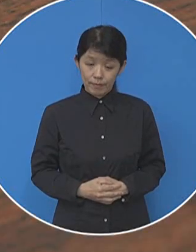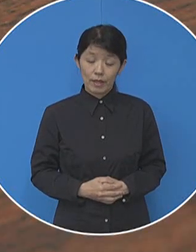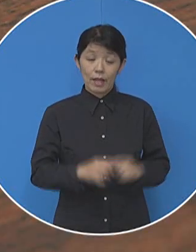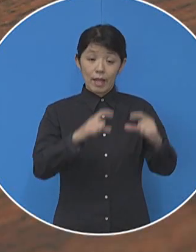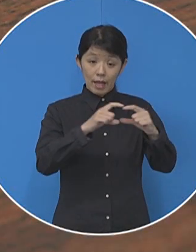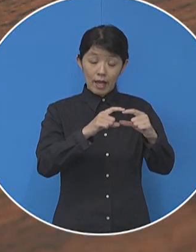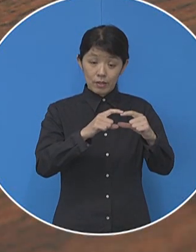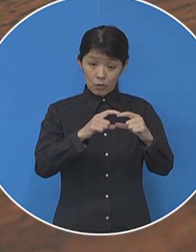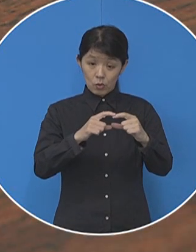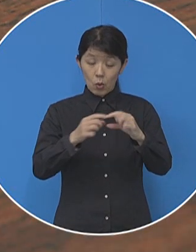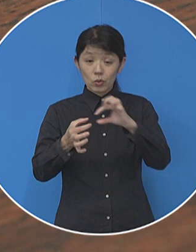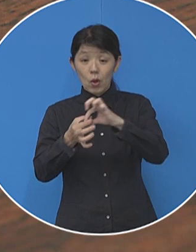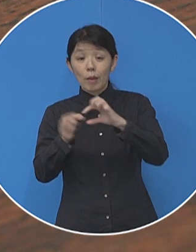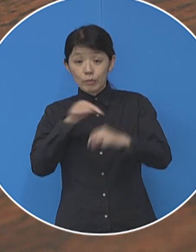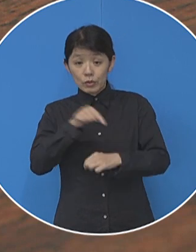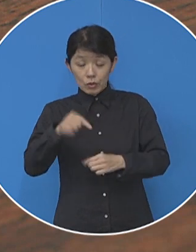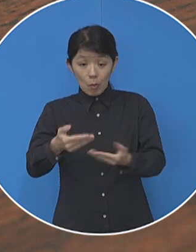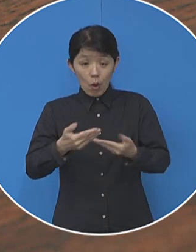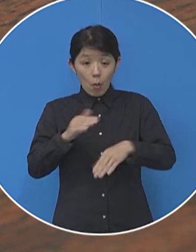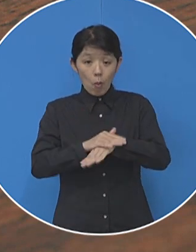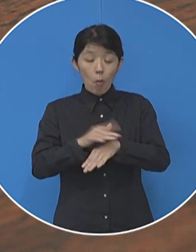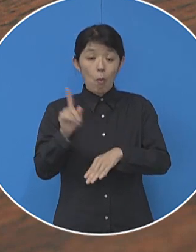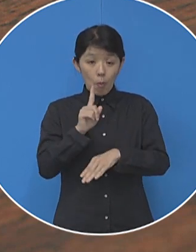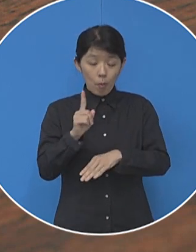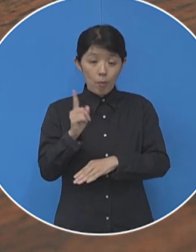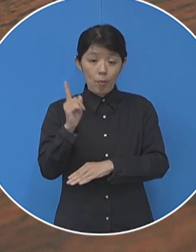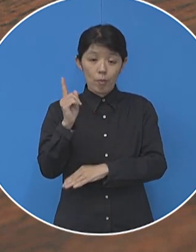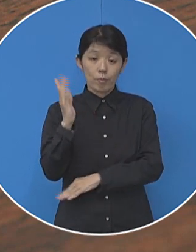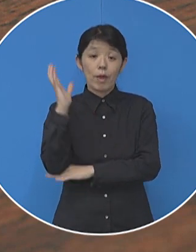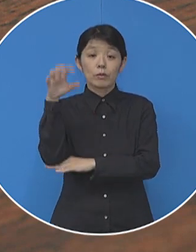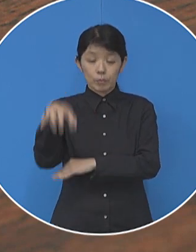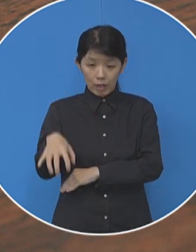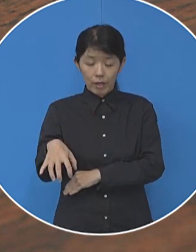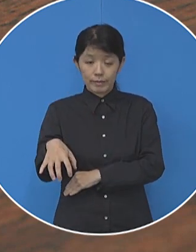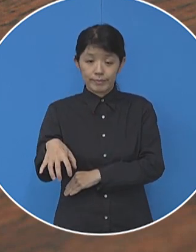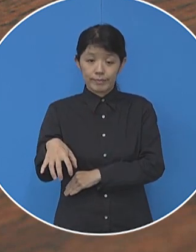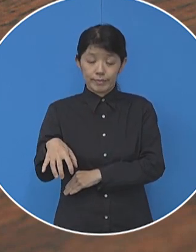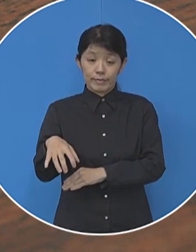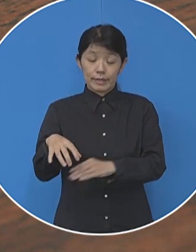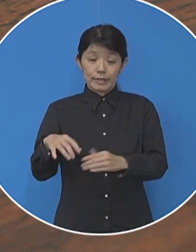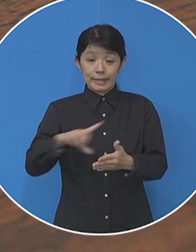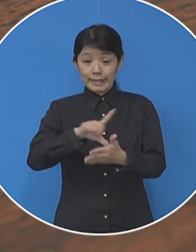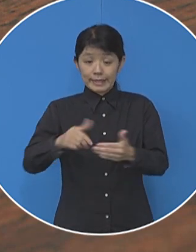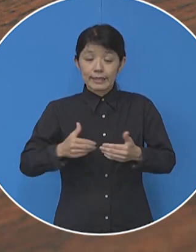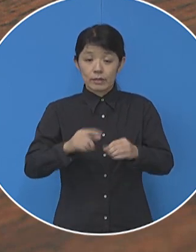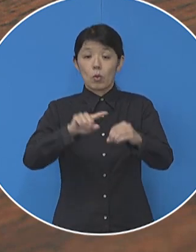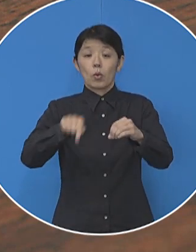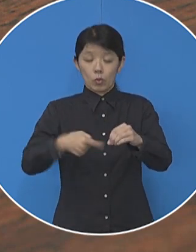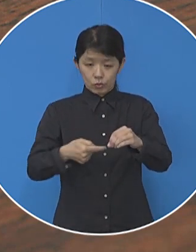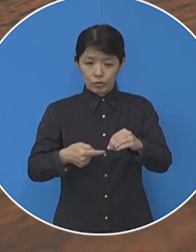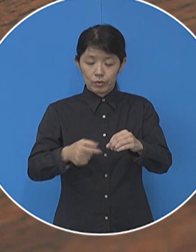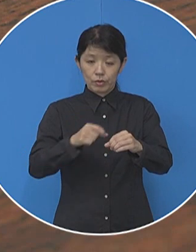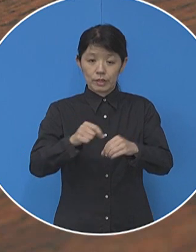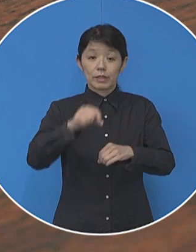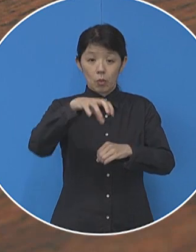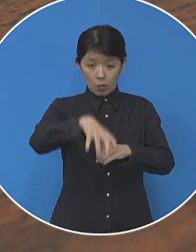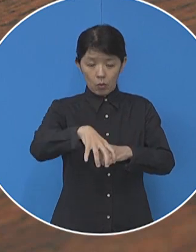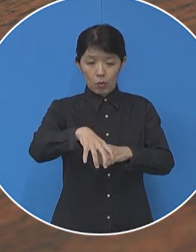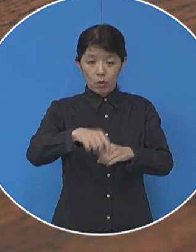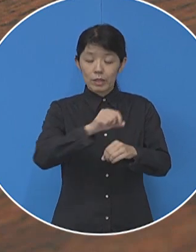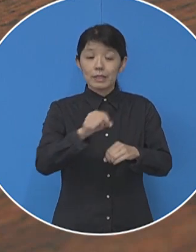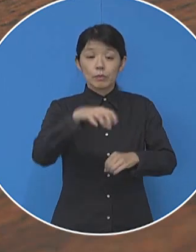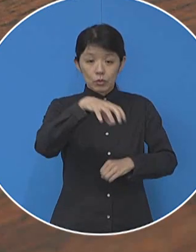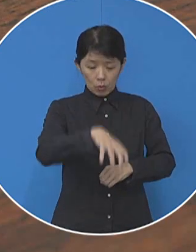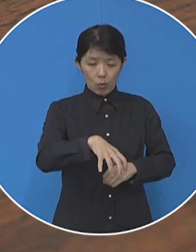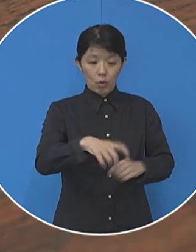ヘルプカードとストラップ型ヘルプマークは、市町村役場、県地域振興局、市長、